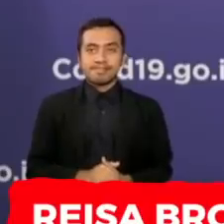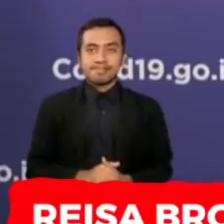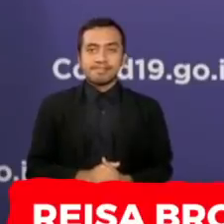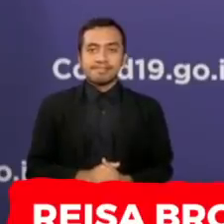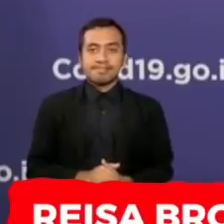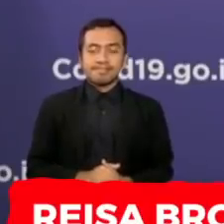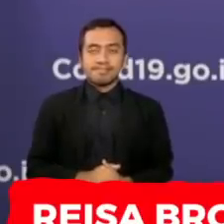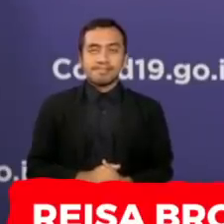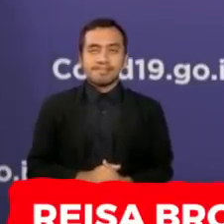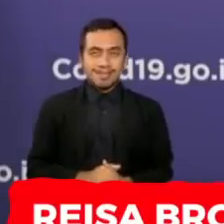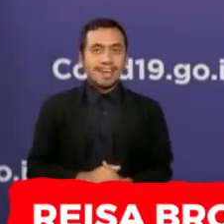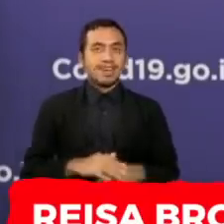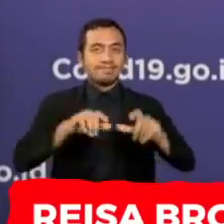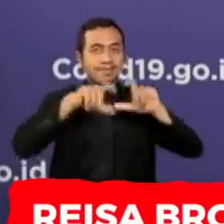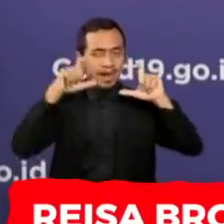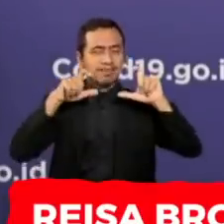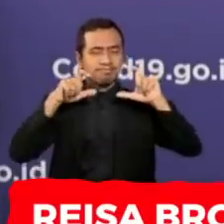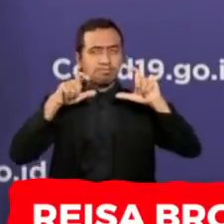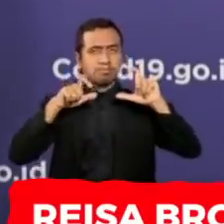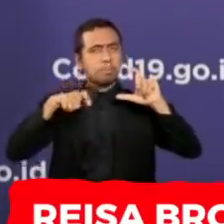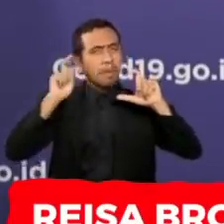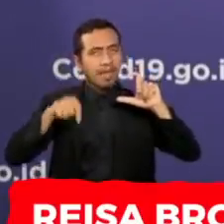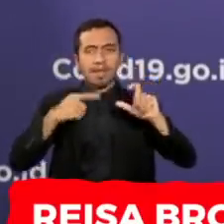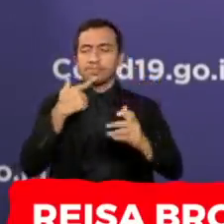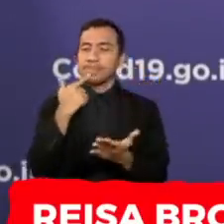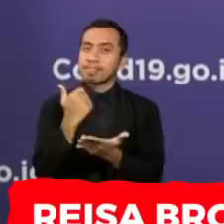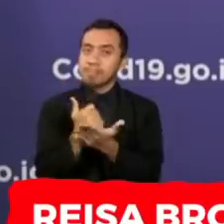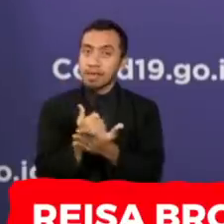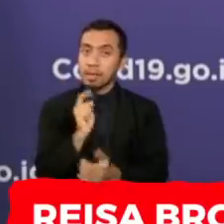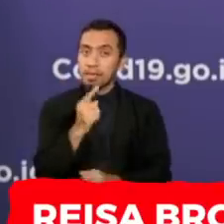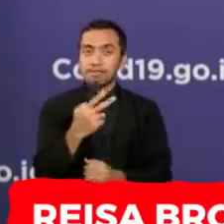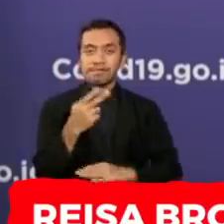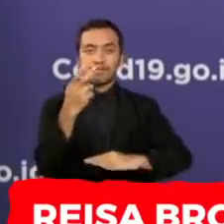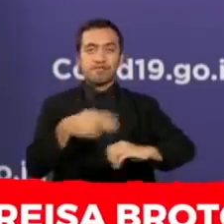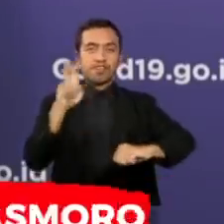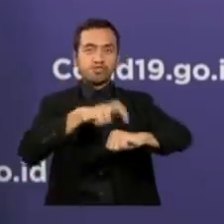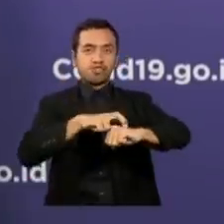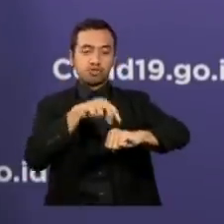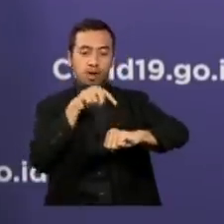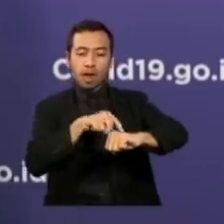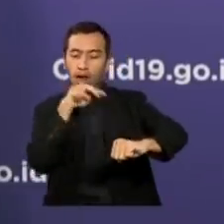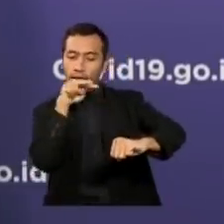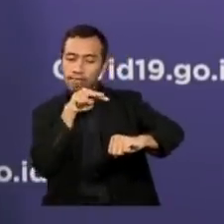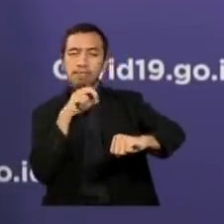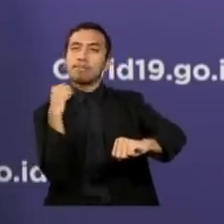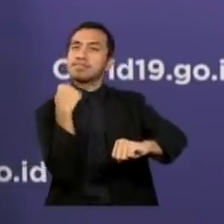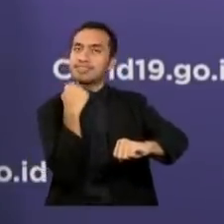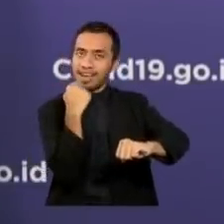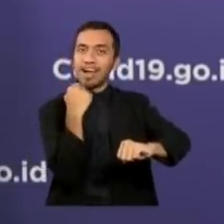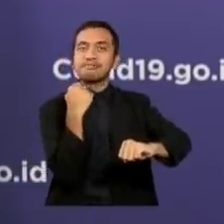untuk dipahami karena virus tersebut tidak dapat kita lihat secara kasat mata maka